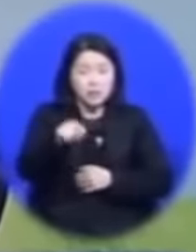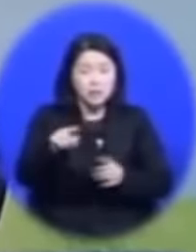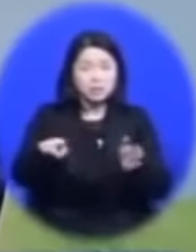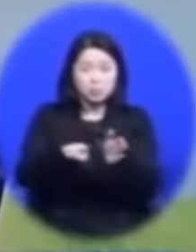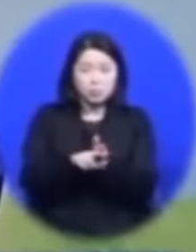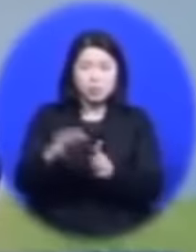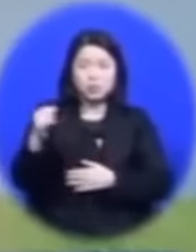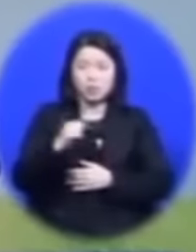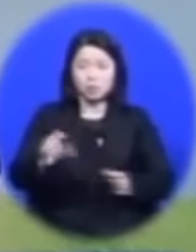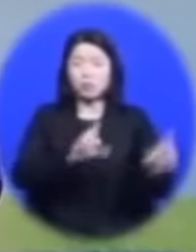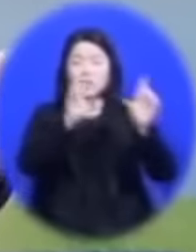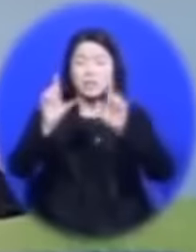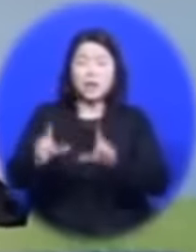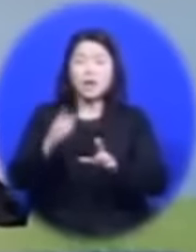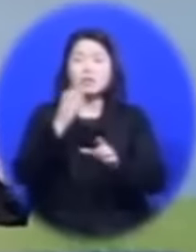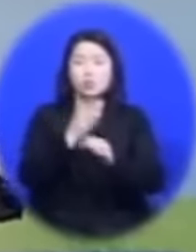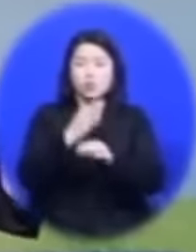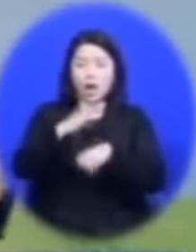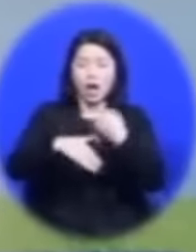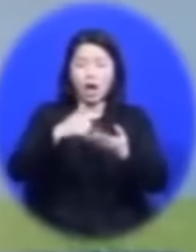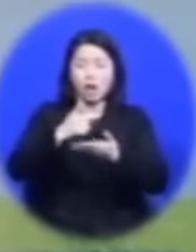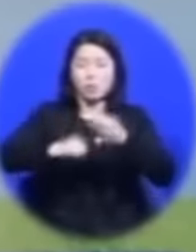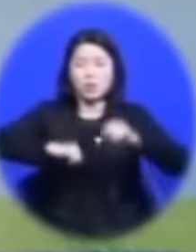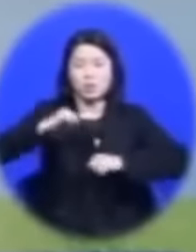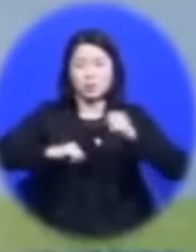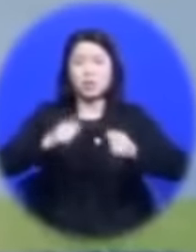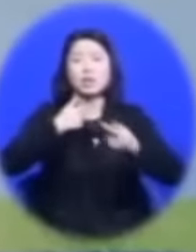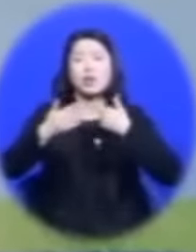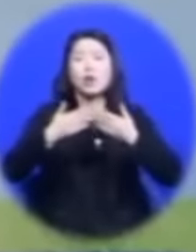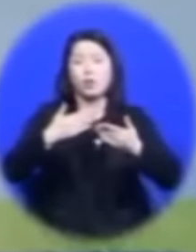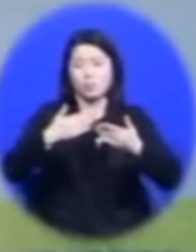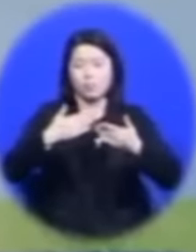믿음으로 살았다가 하나님의 역사를 그가 경험한 거죠.